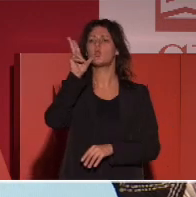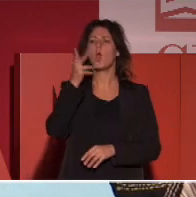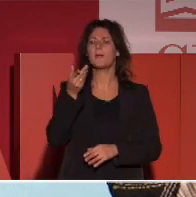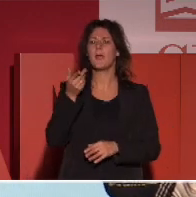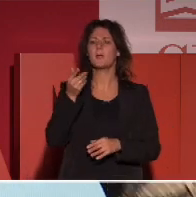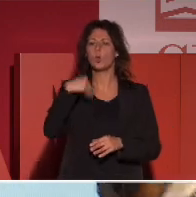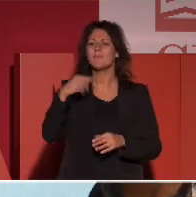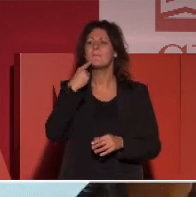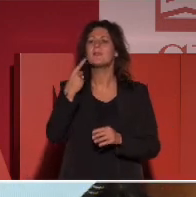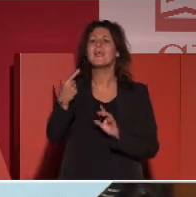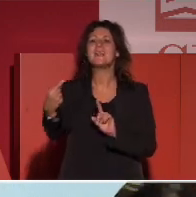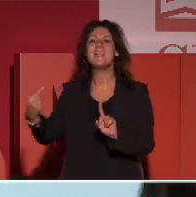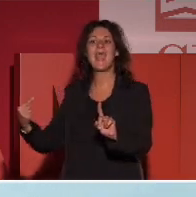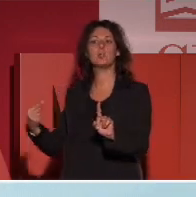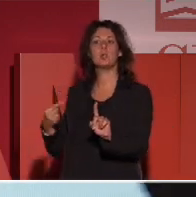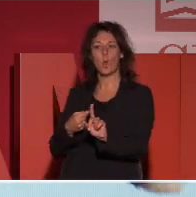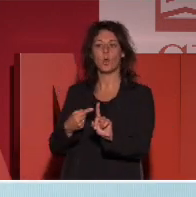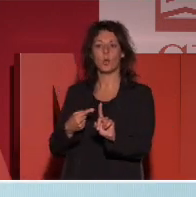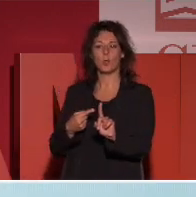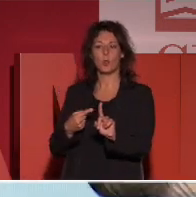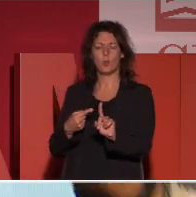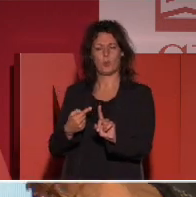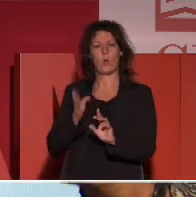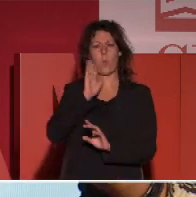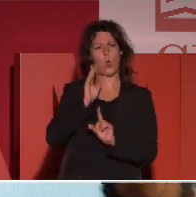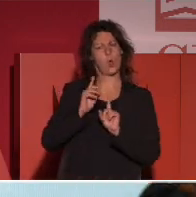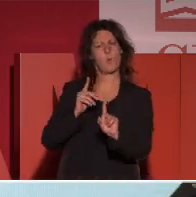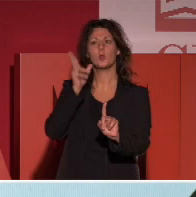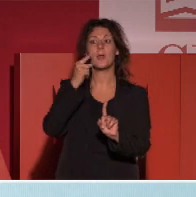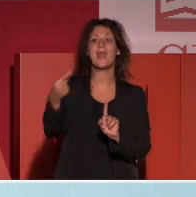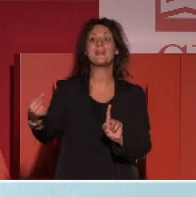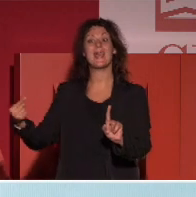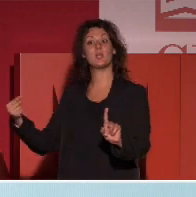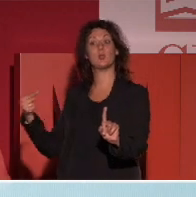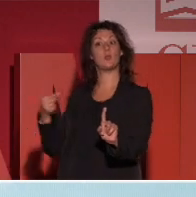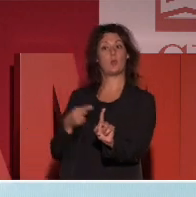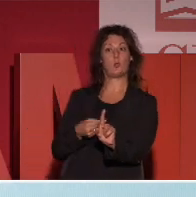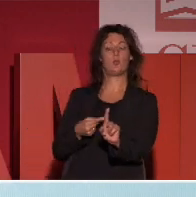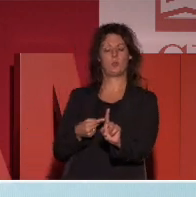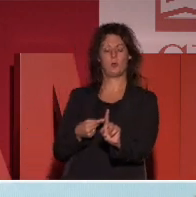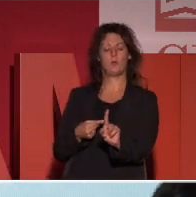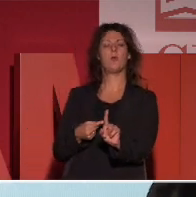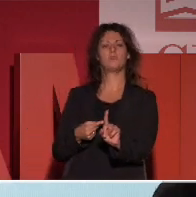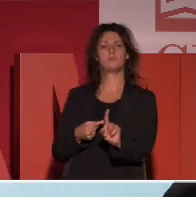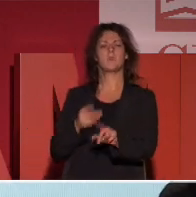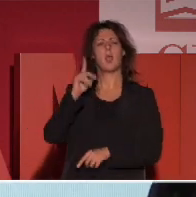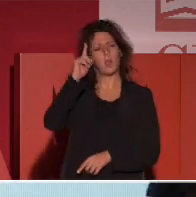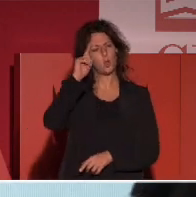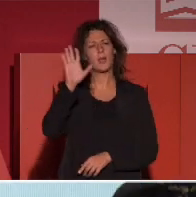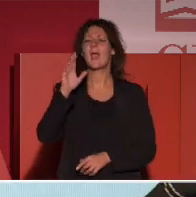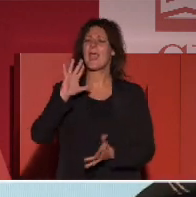dietro secondo me è l'evoluzione nei secoli ha portato alla versione 2.0 del